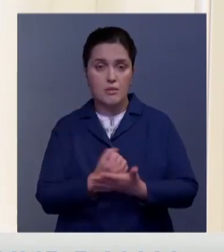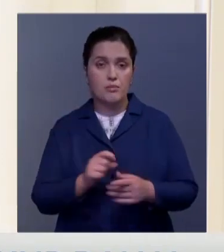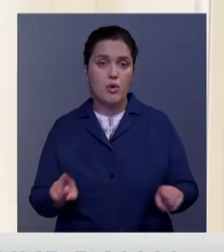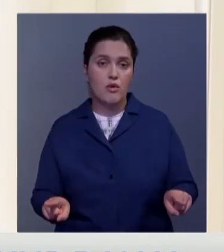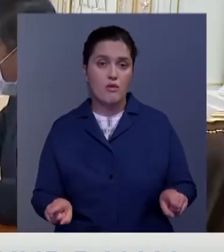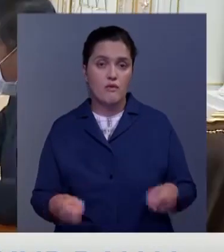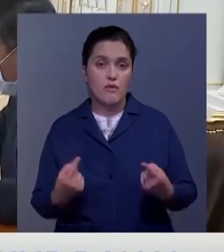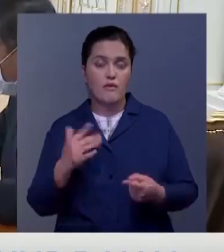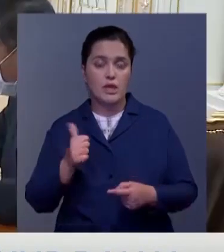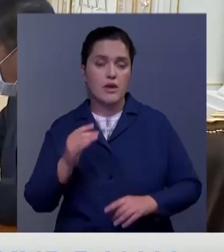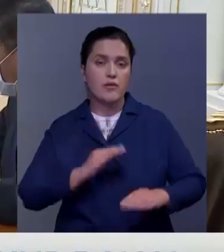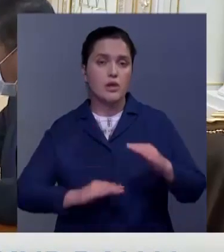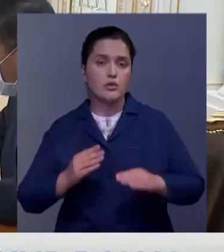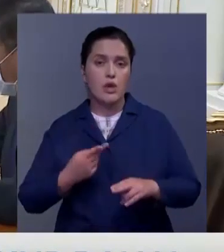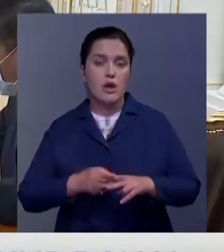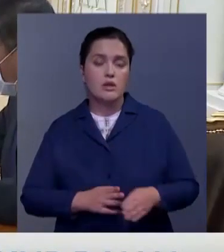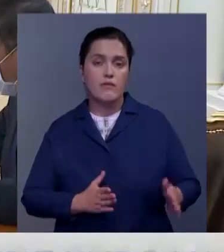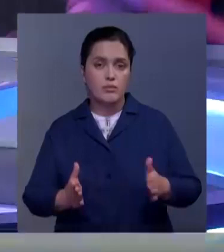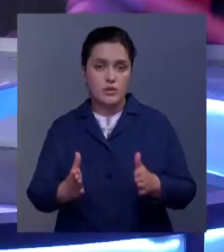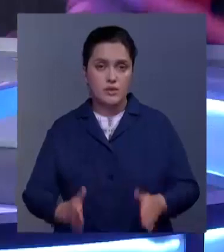главный конструктор этого пути.